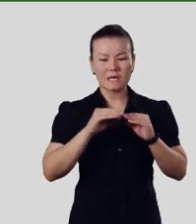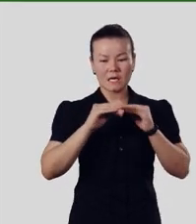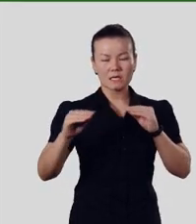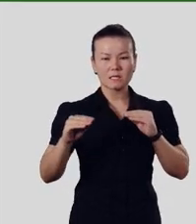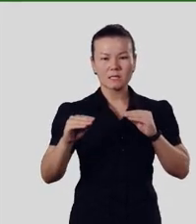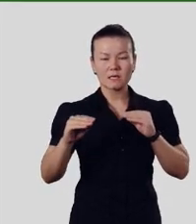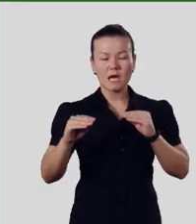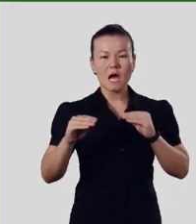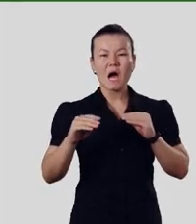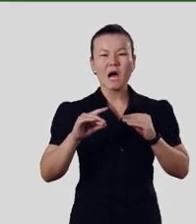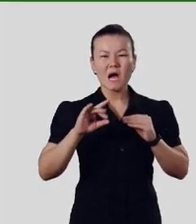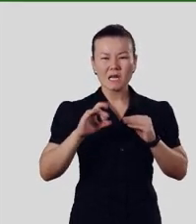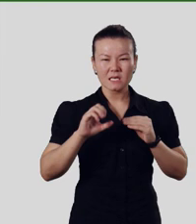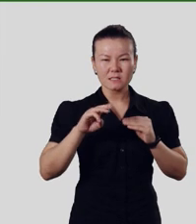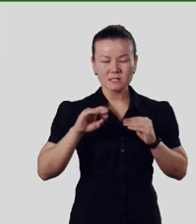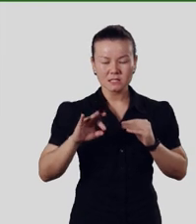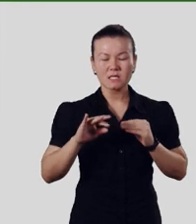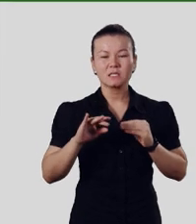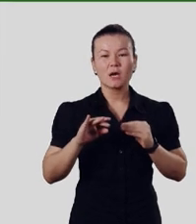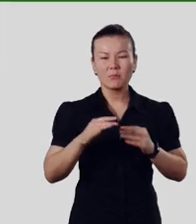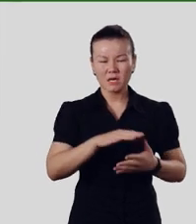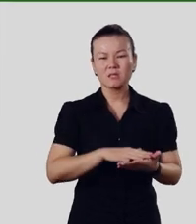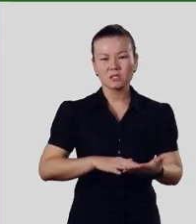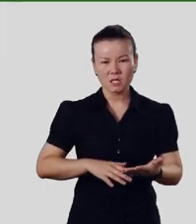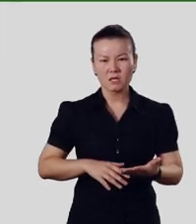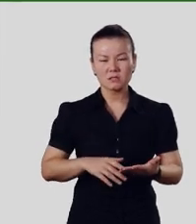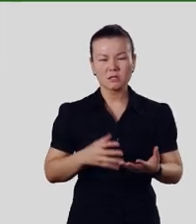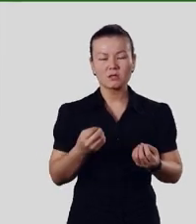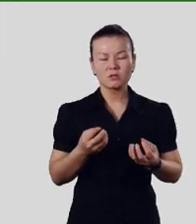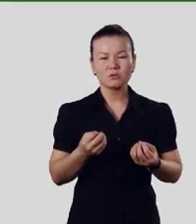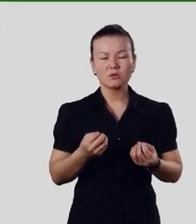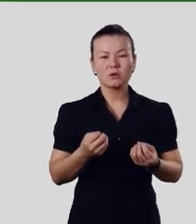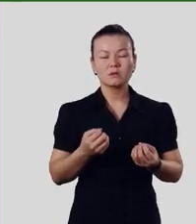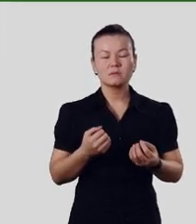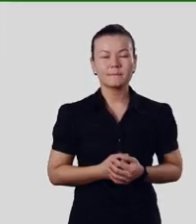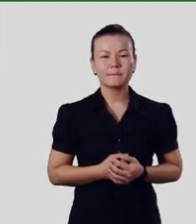Раздвижение продолжается и в наше время.